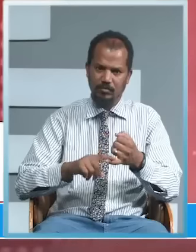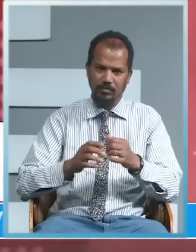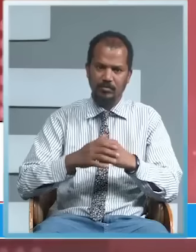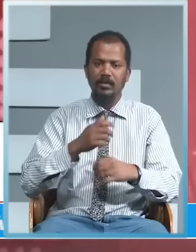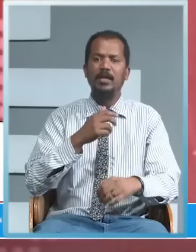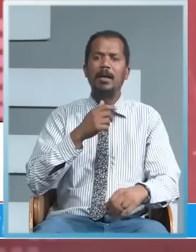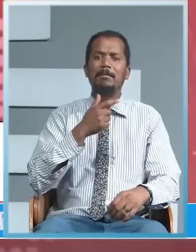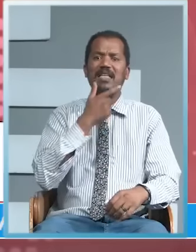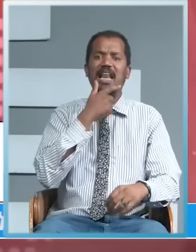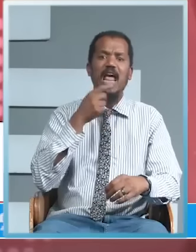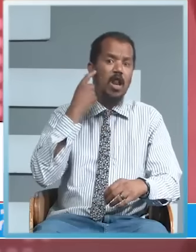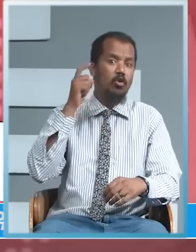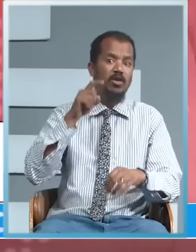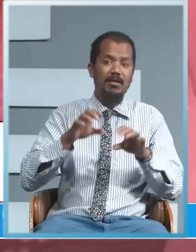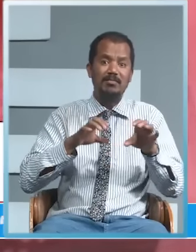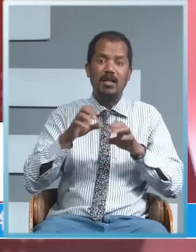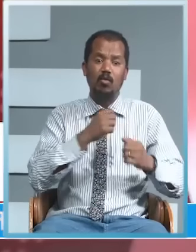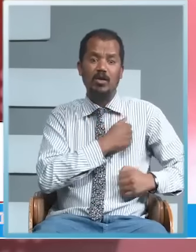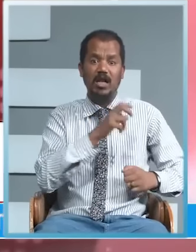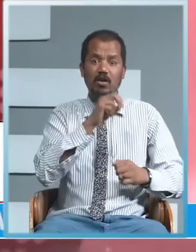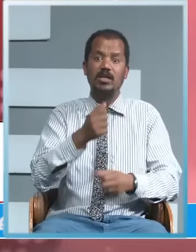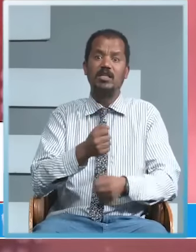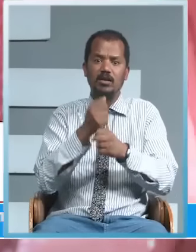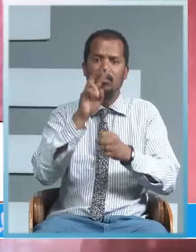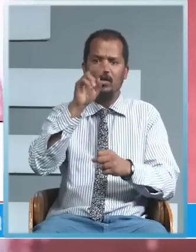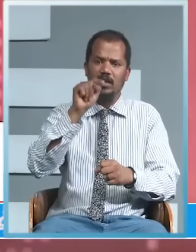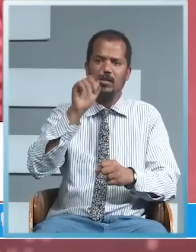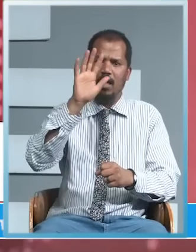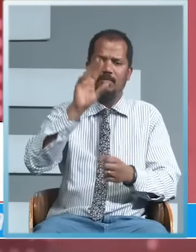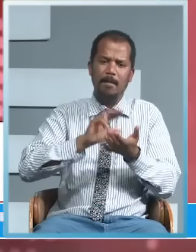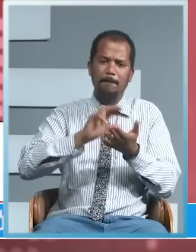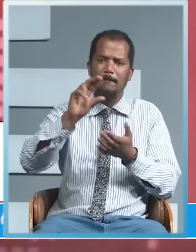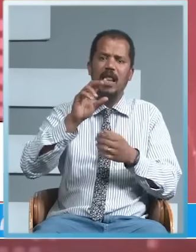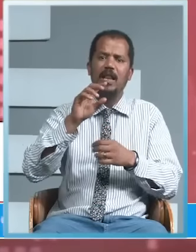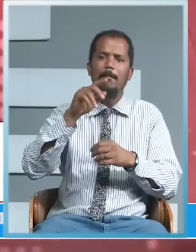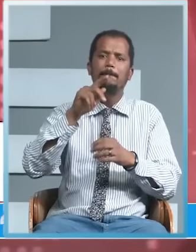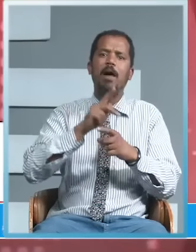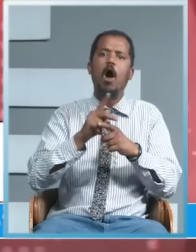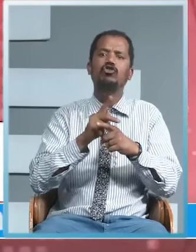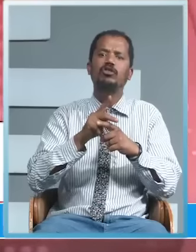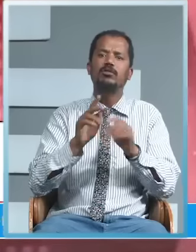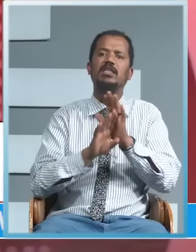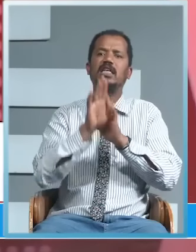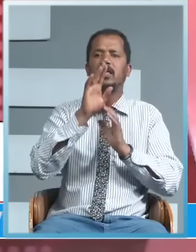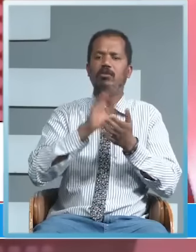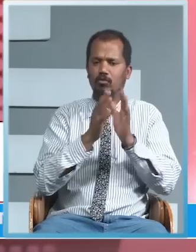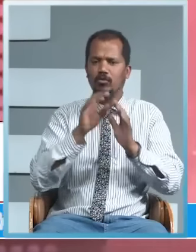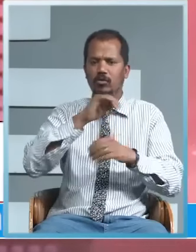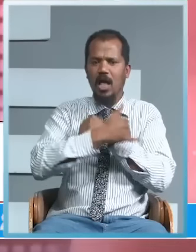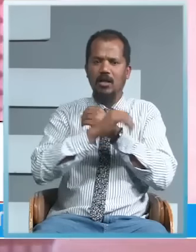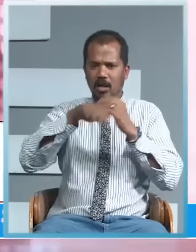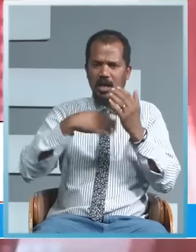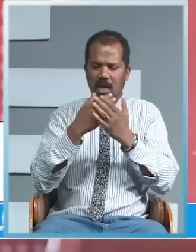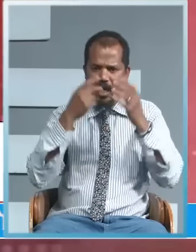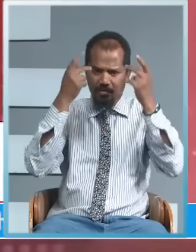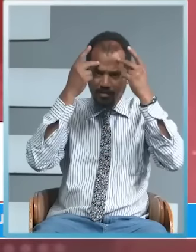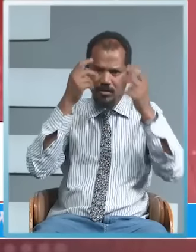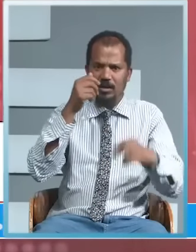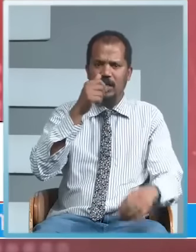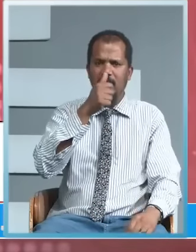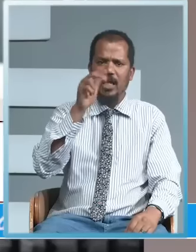በመጨረሻም ብሪታንያ ለዩክሬን የምታደርገውን ወታደራዊ ድጋፍ ወደ 2.5 ቢሊዮን ፓውንድ ልታሳድግ መሆኑ የሀገሪቱ ጠቅላይ ሚኒስትር